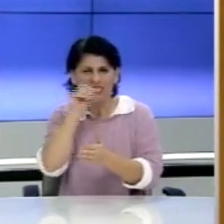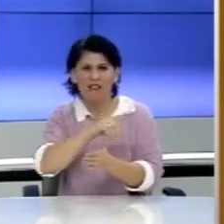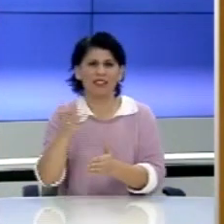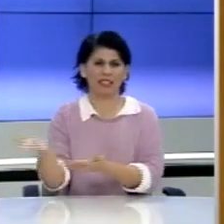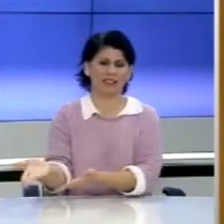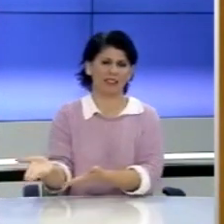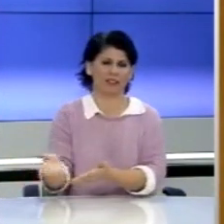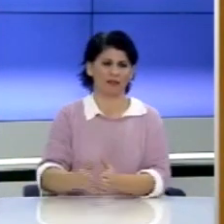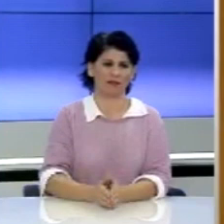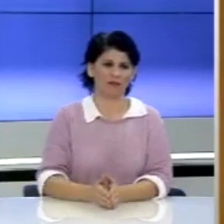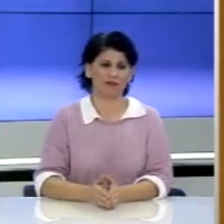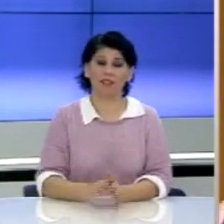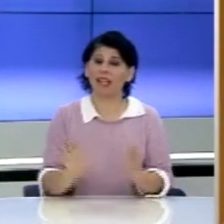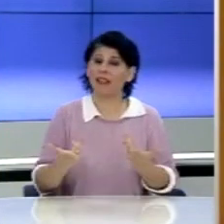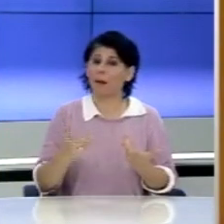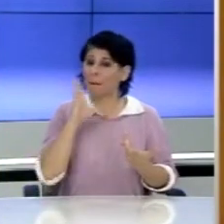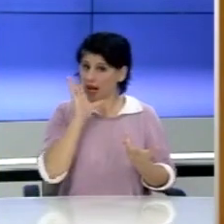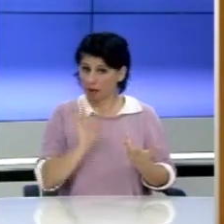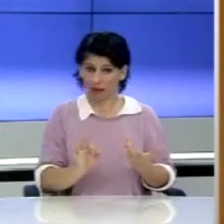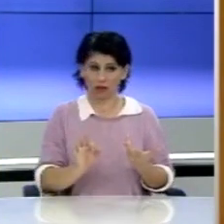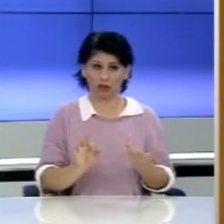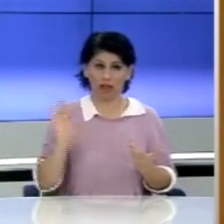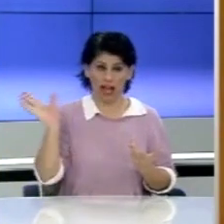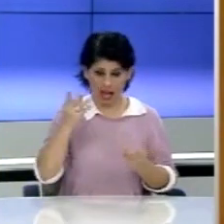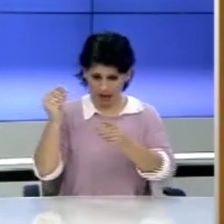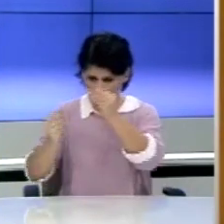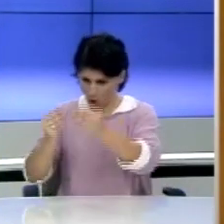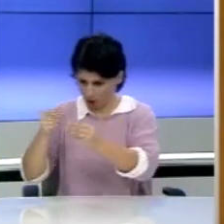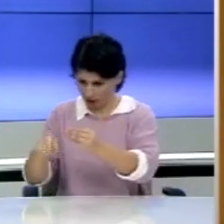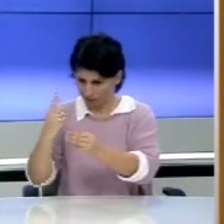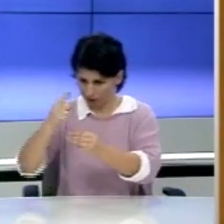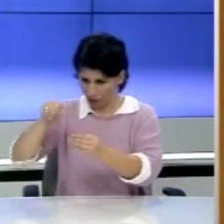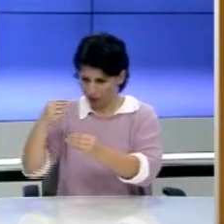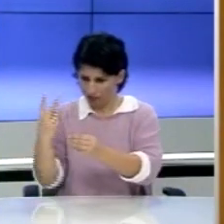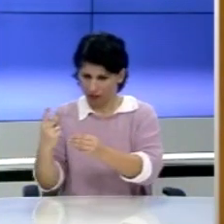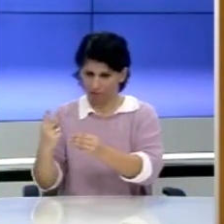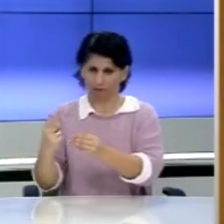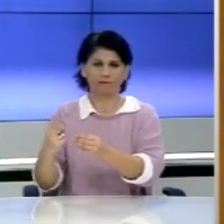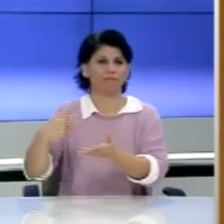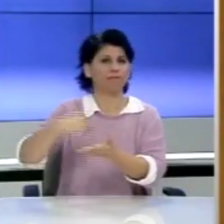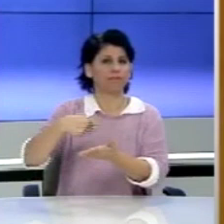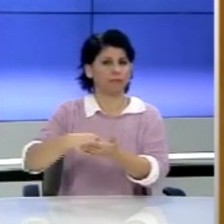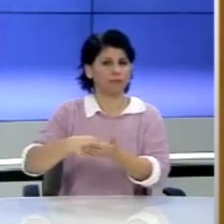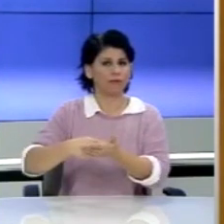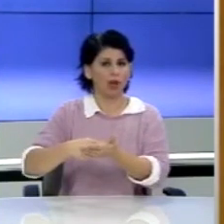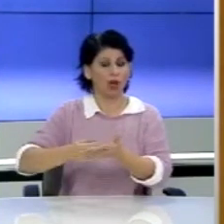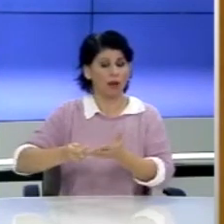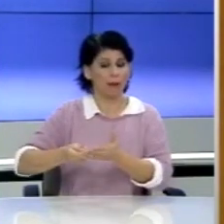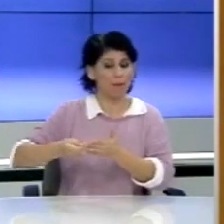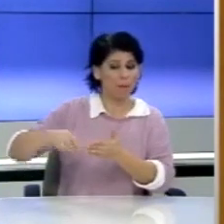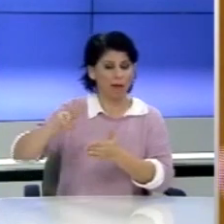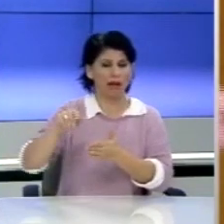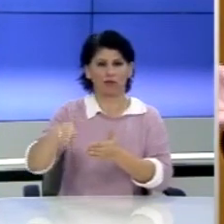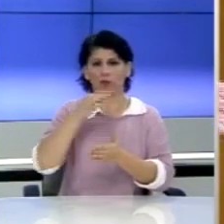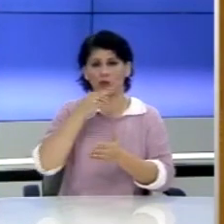πλασματική. Γιατί στην πραγματικότητα, αν συνυπολογίσουμε τη διεύρυνση της φορολογικής βάσης, έτσι